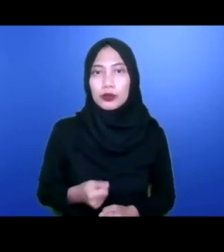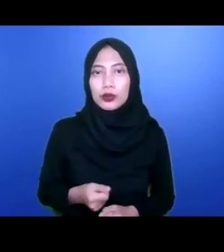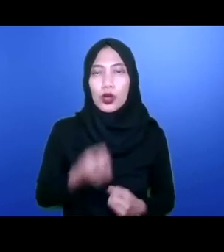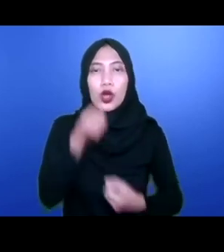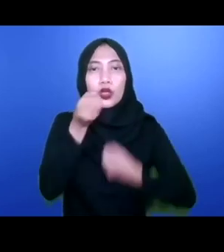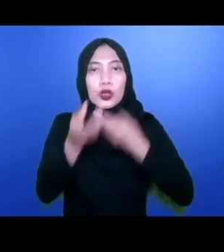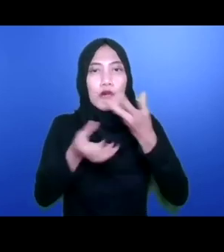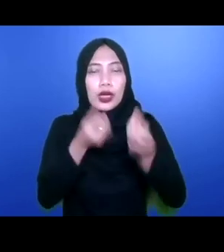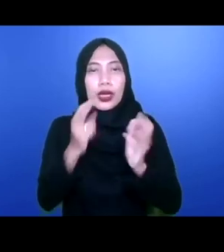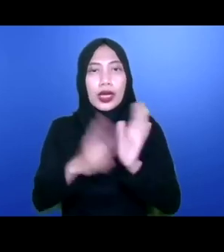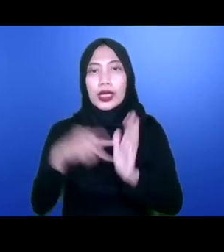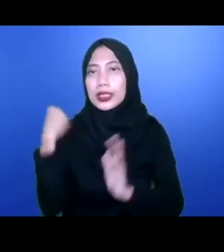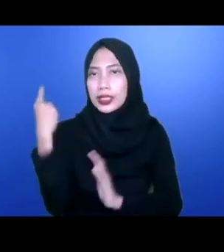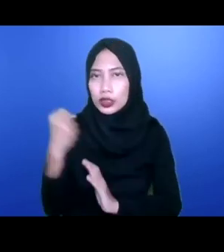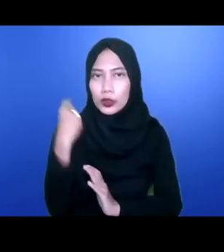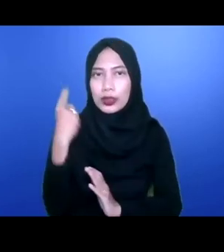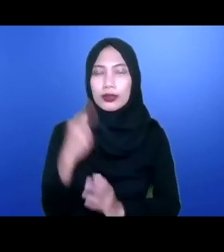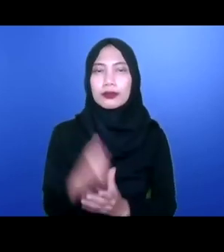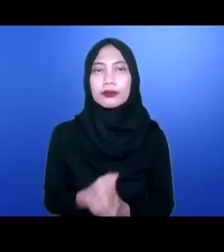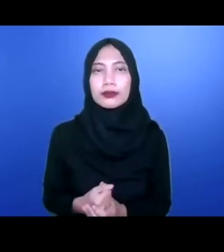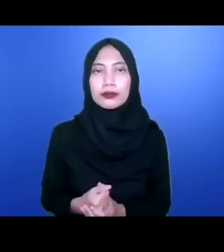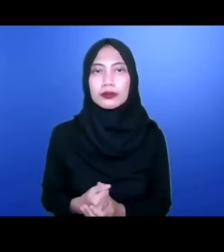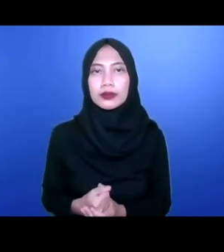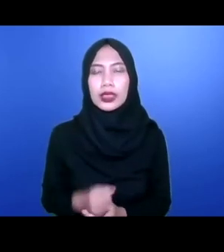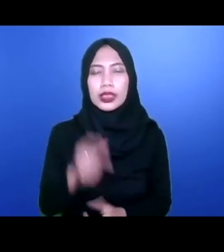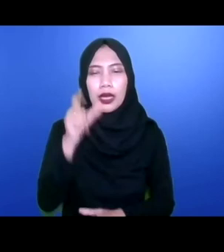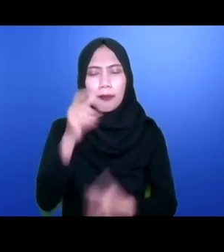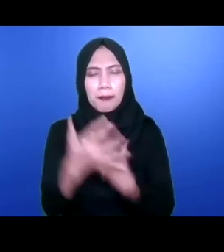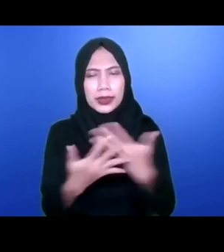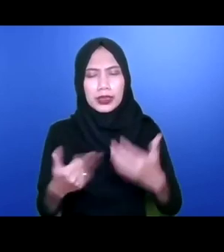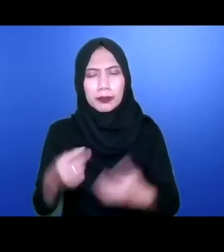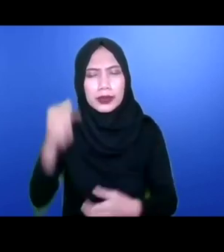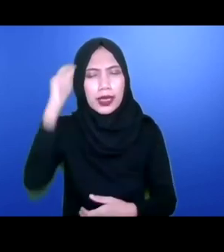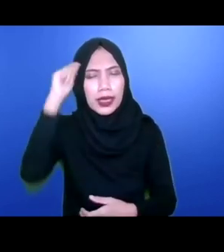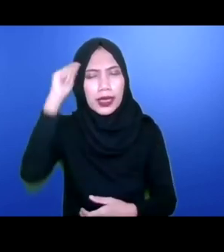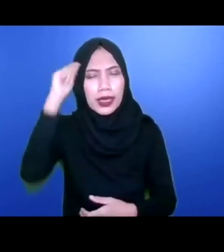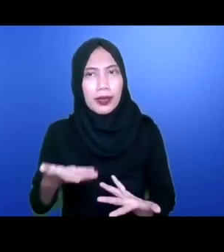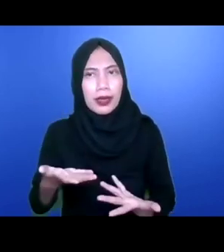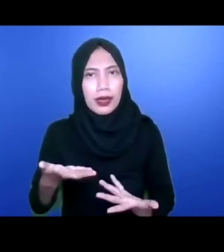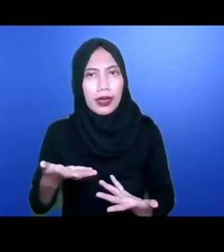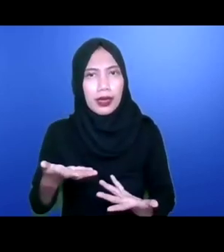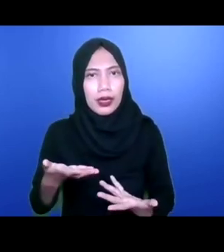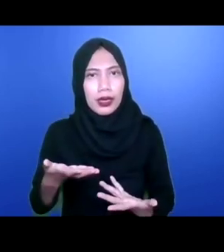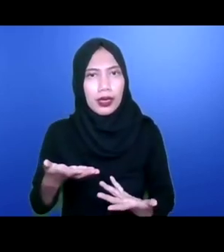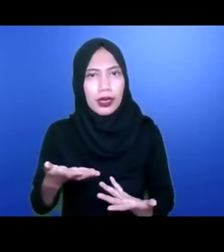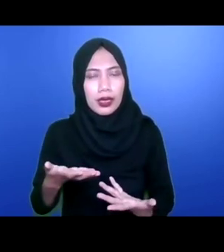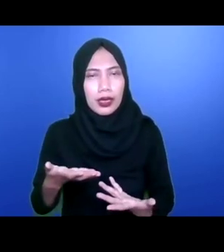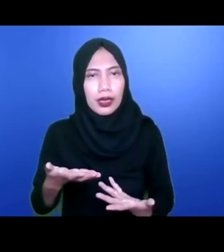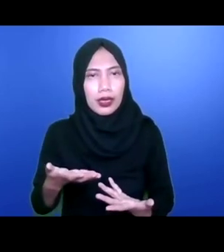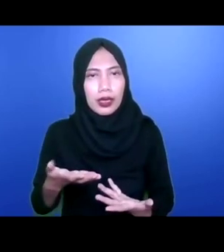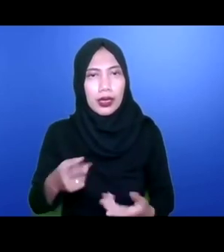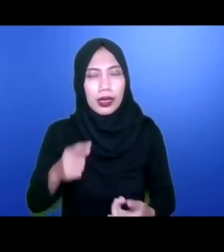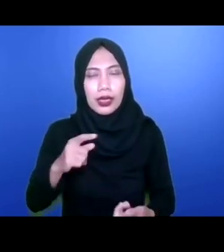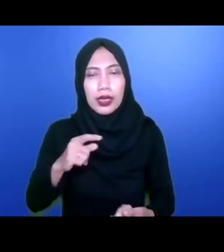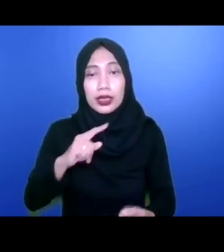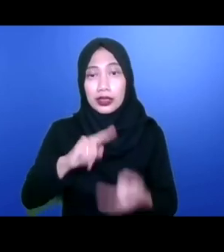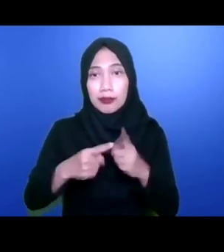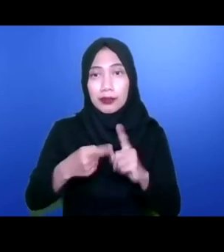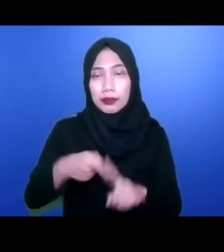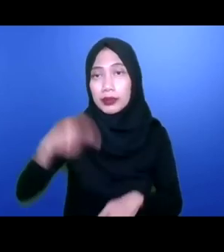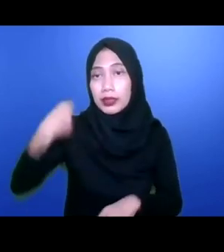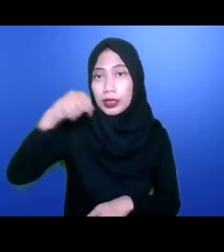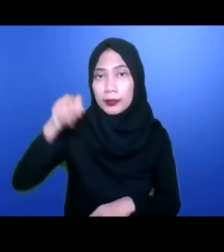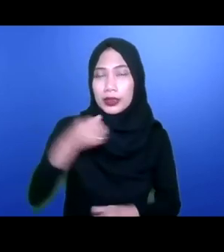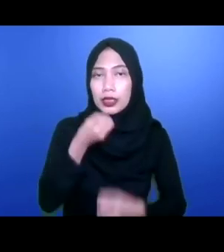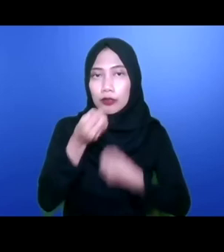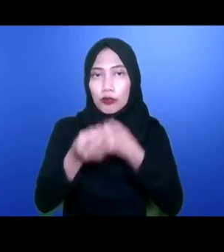Satu tagline yang gampang diingat oleh semua orang. Teman-teman Kominfo bisa turun dengan SMS banking,